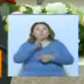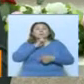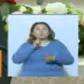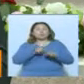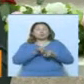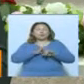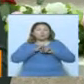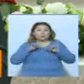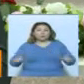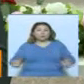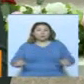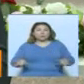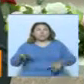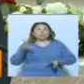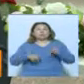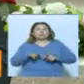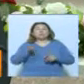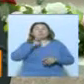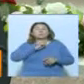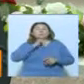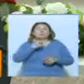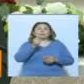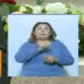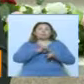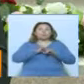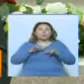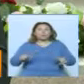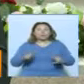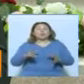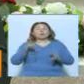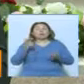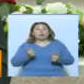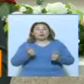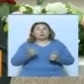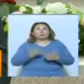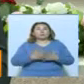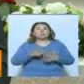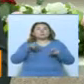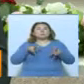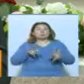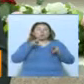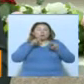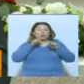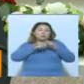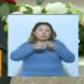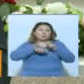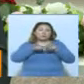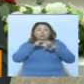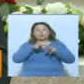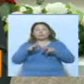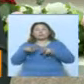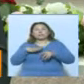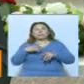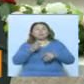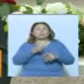бензина тоже растет. То есть спрос и на бензин, и на газ растет. Министерство энергетики держит на специальном контроле отпуск жиженного